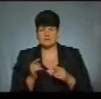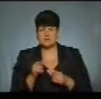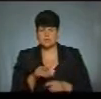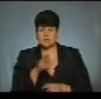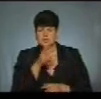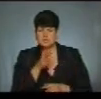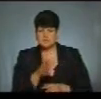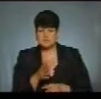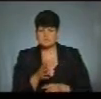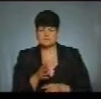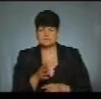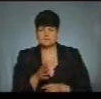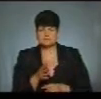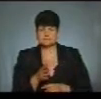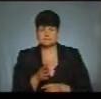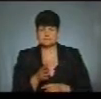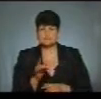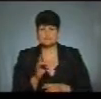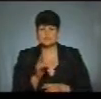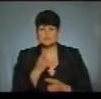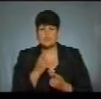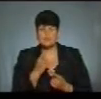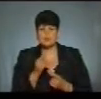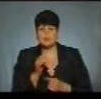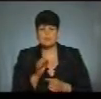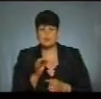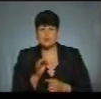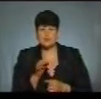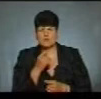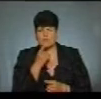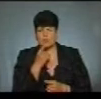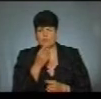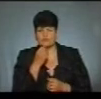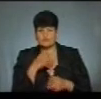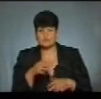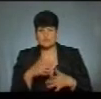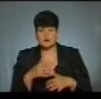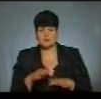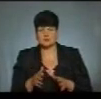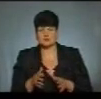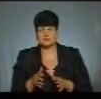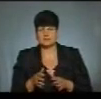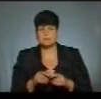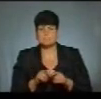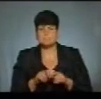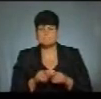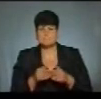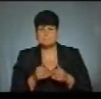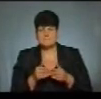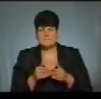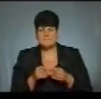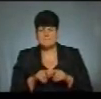час щось говорило про крововтрату. Переломи відкриті